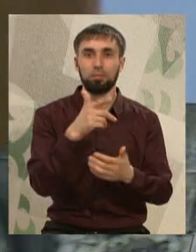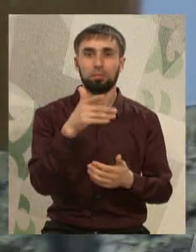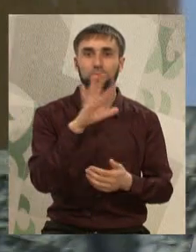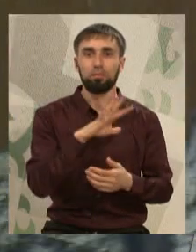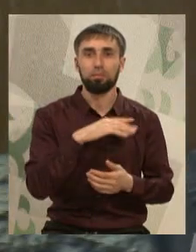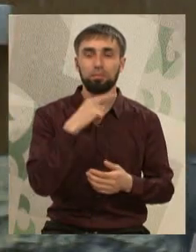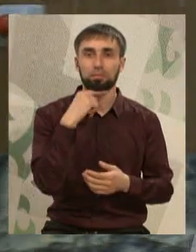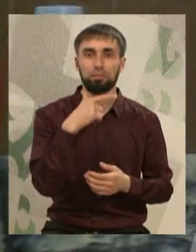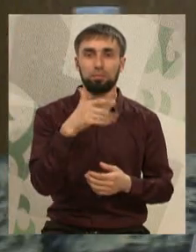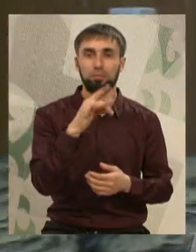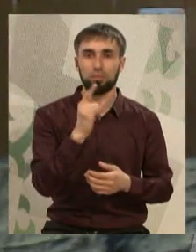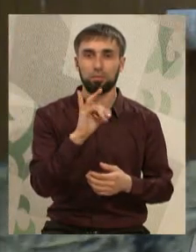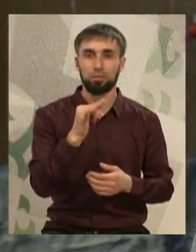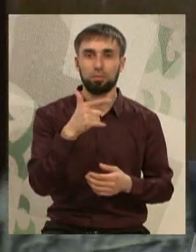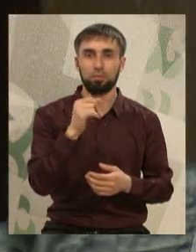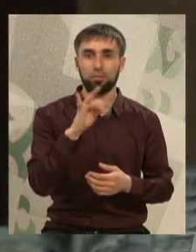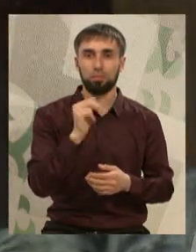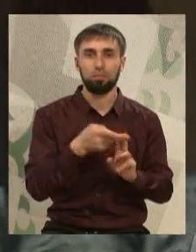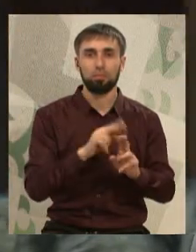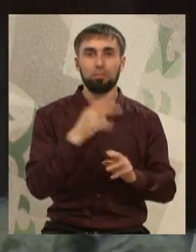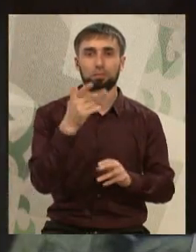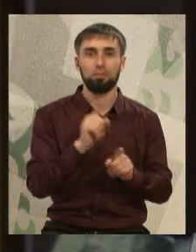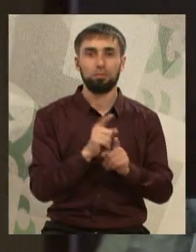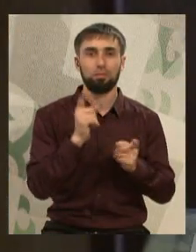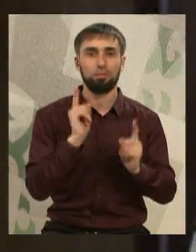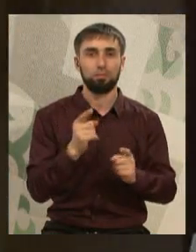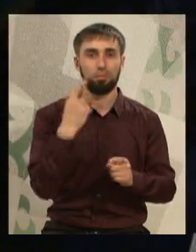Ингушетии представляют собой грациозность и искренность не только